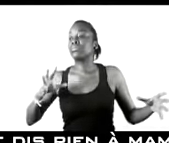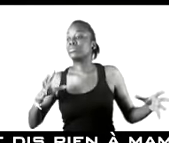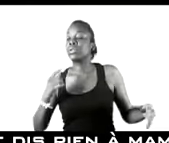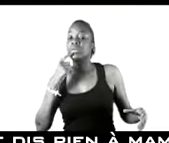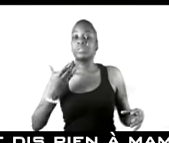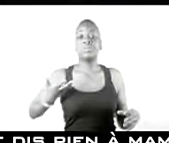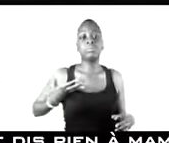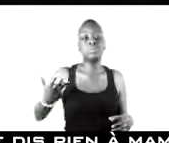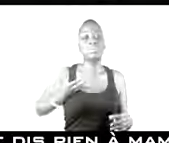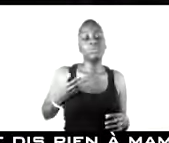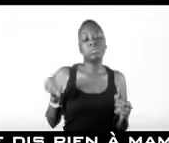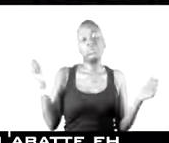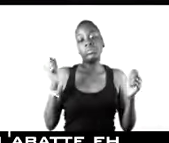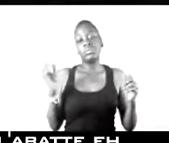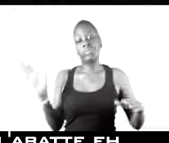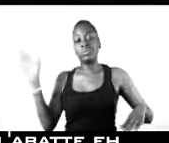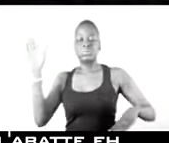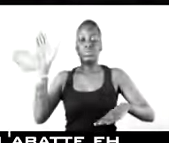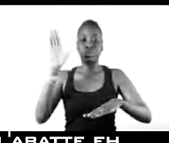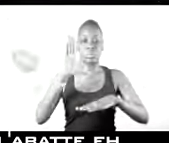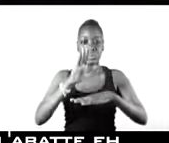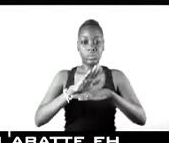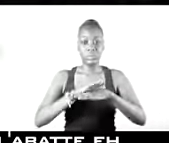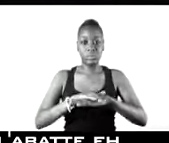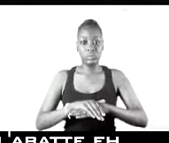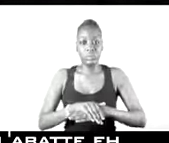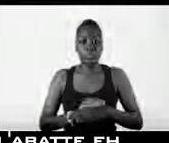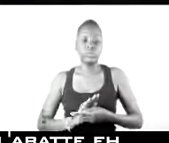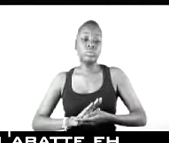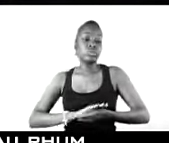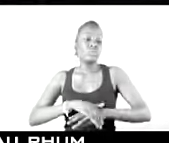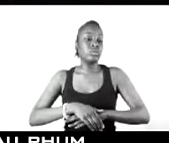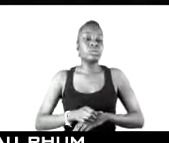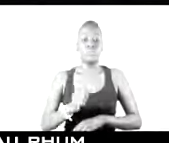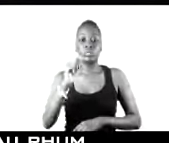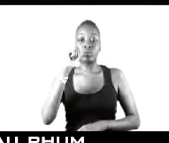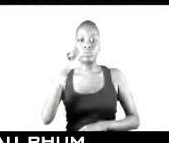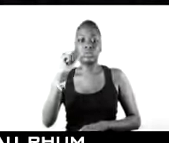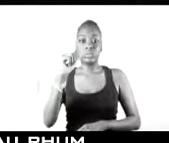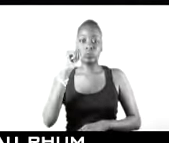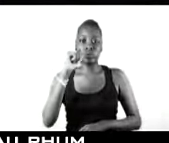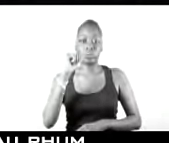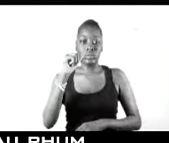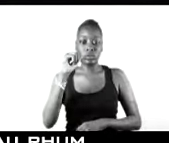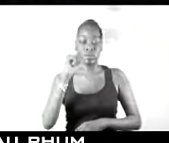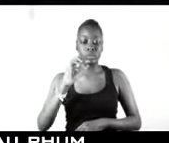maladie s'aggrave. Je dirai à maman de peur que tout ça la batte. Hey, le soir, je me tue au